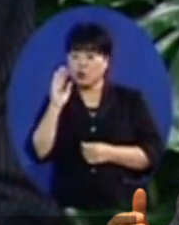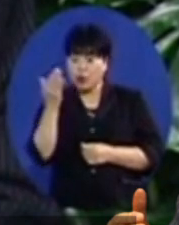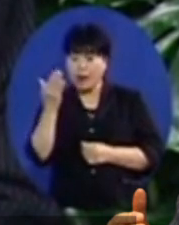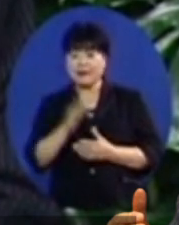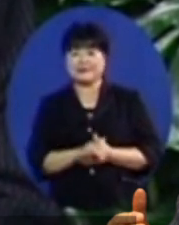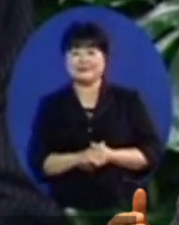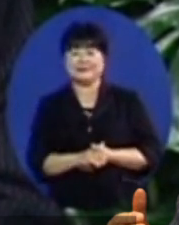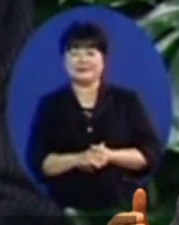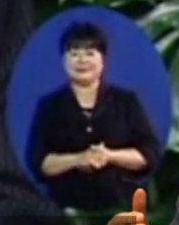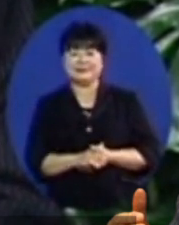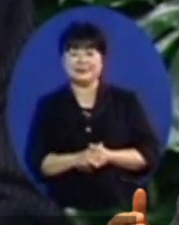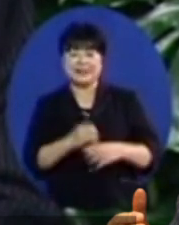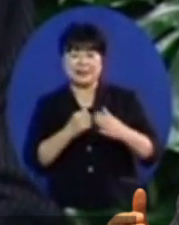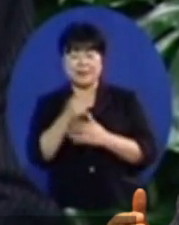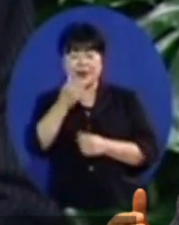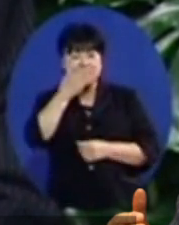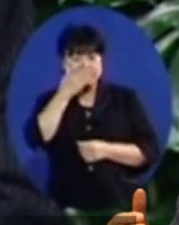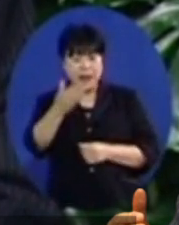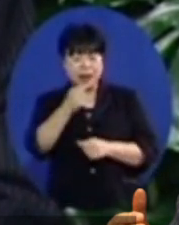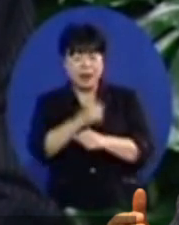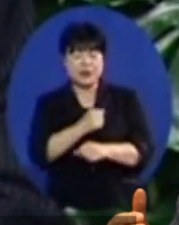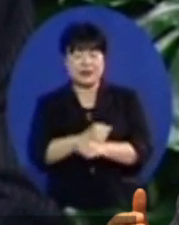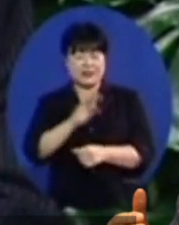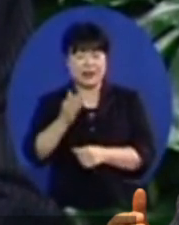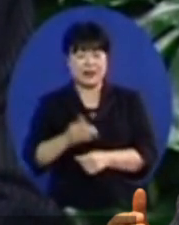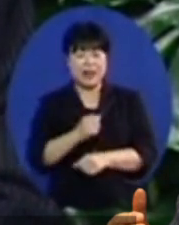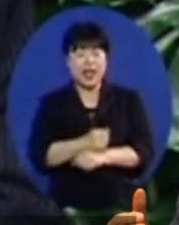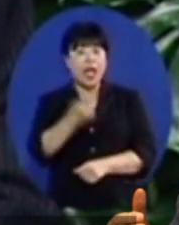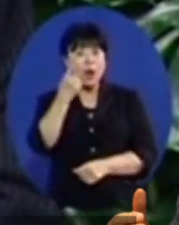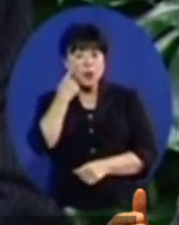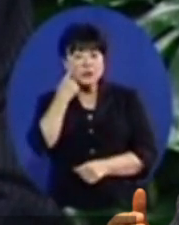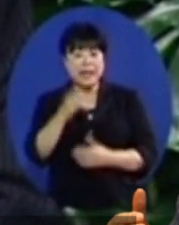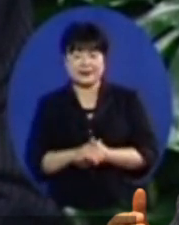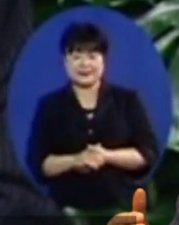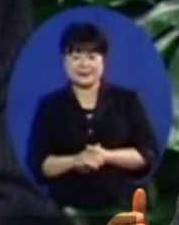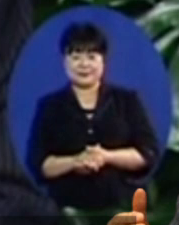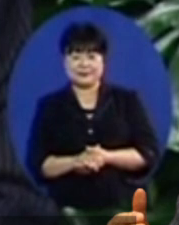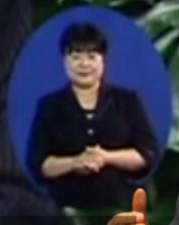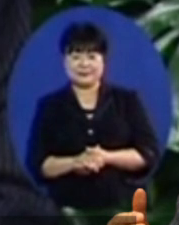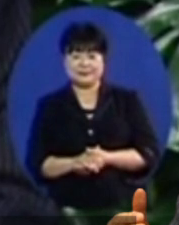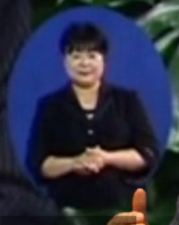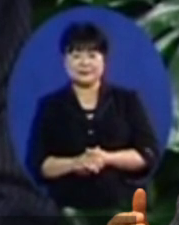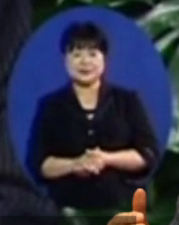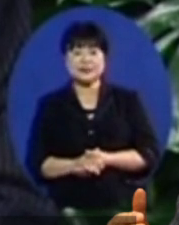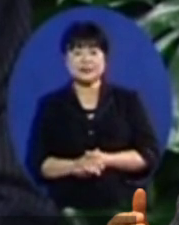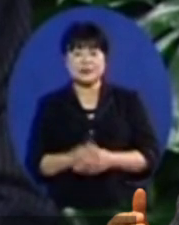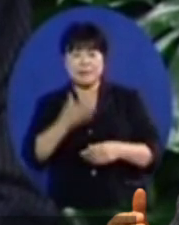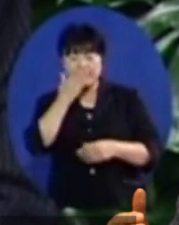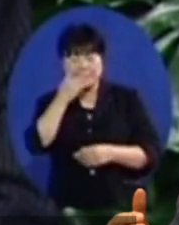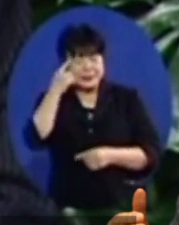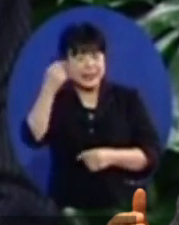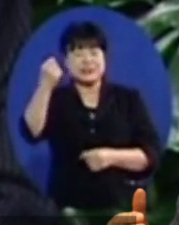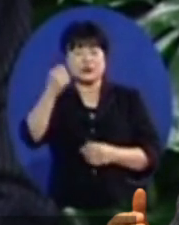것입니다. 그러므로 할 수 있다 하면 된다, 해보자, 그러한 긍정적인 태도를 가질 수 있는